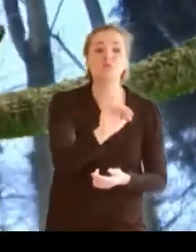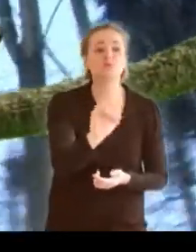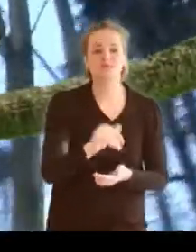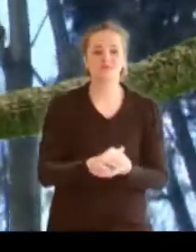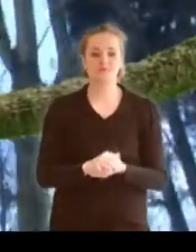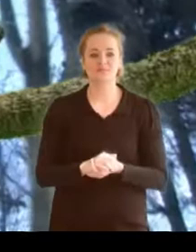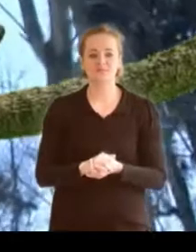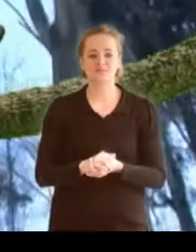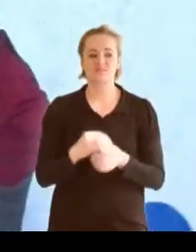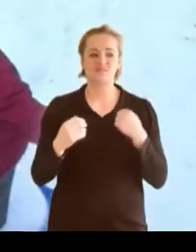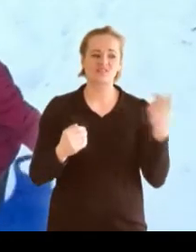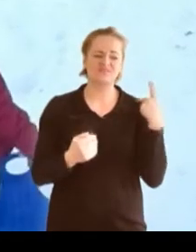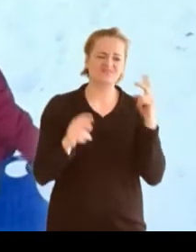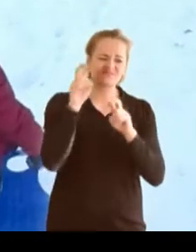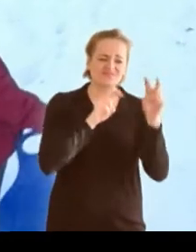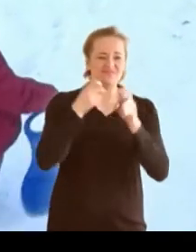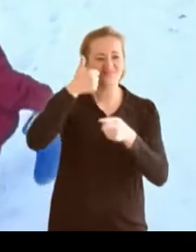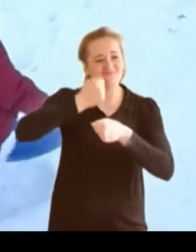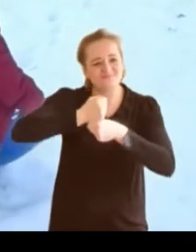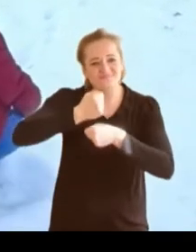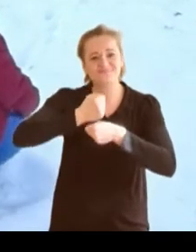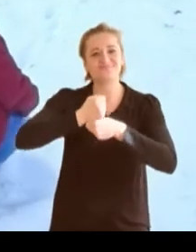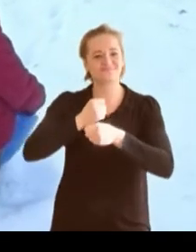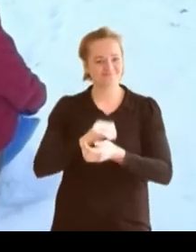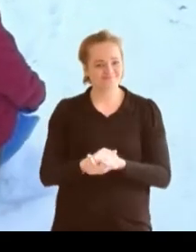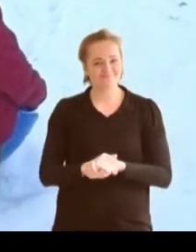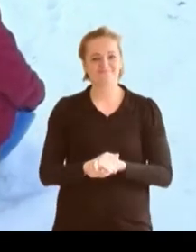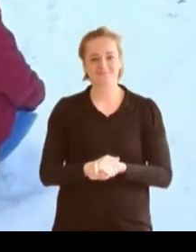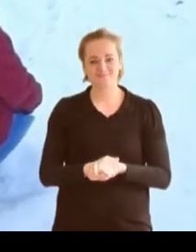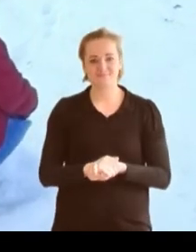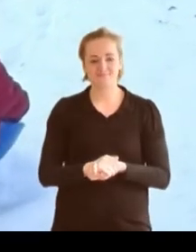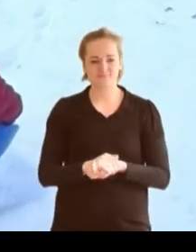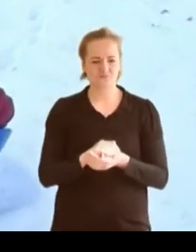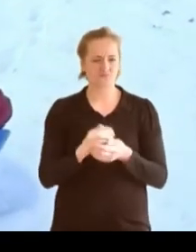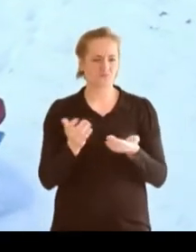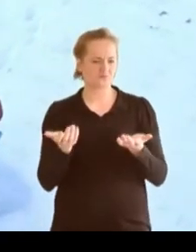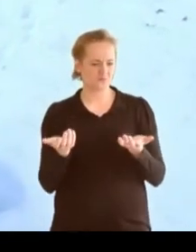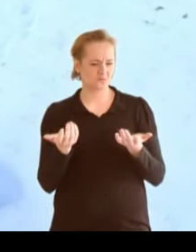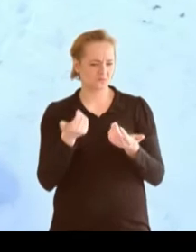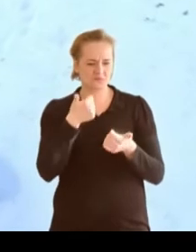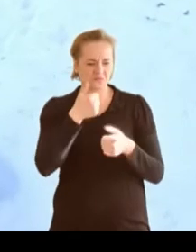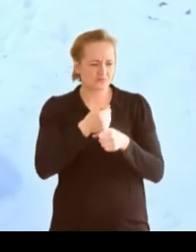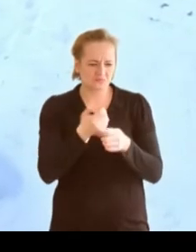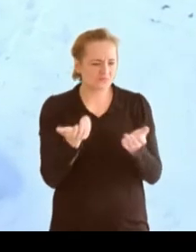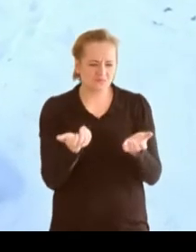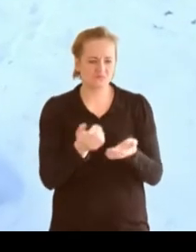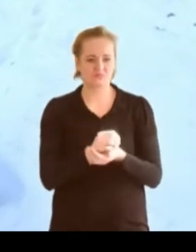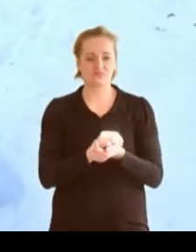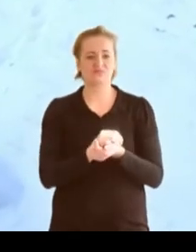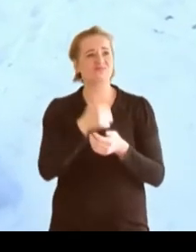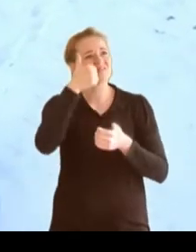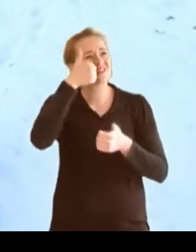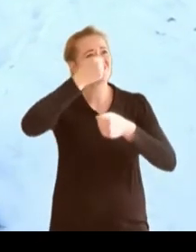vaikai? Ieškome, kokį gerą darbą galėtume padaryti. Gal žinai, kur